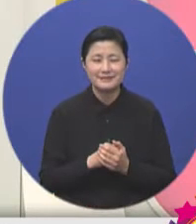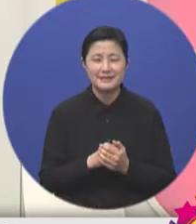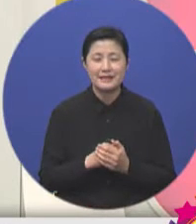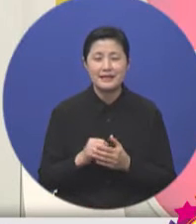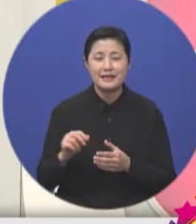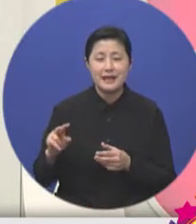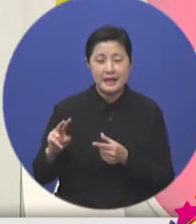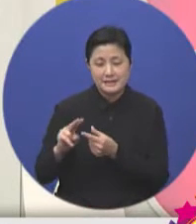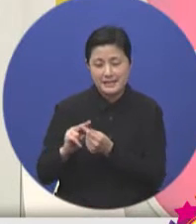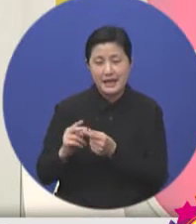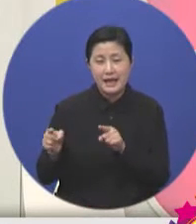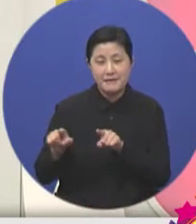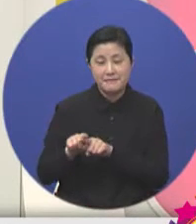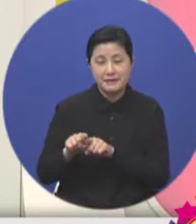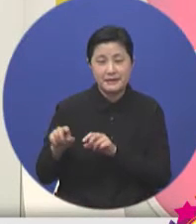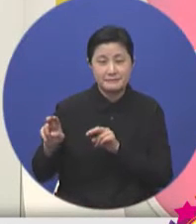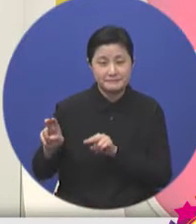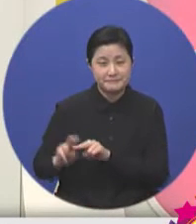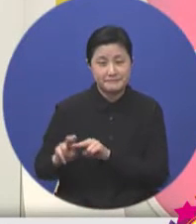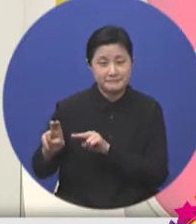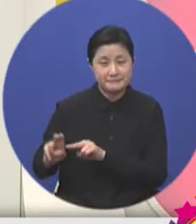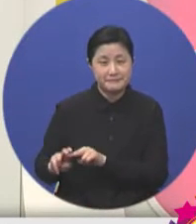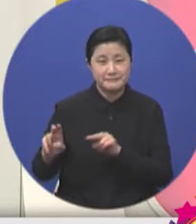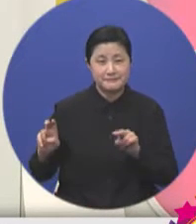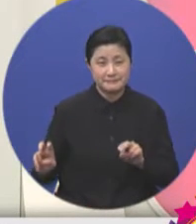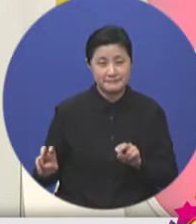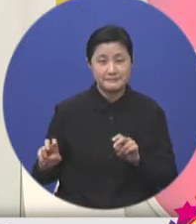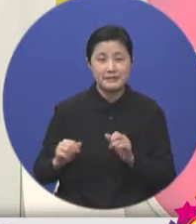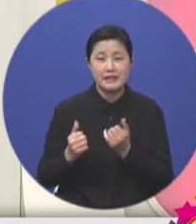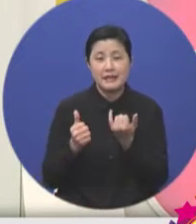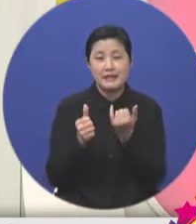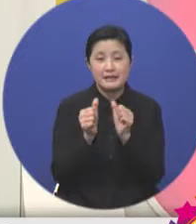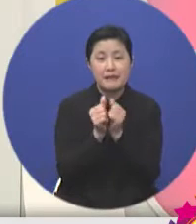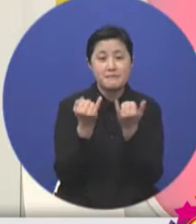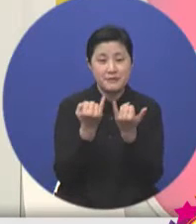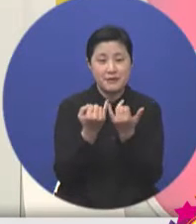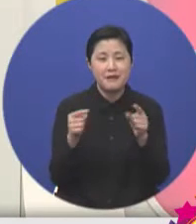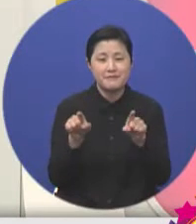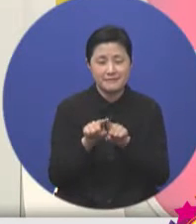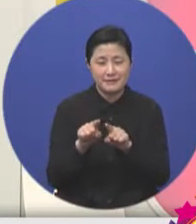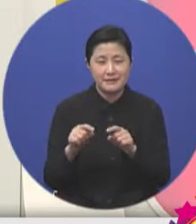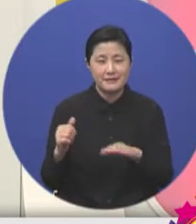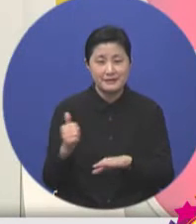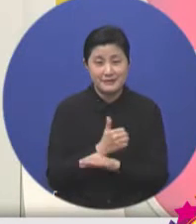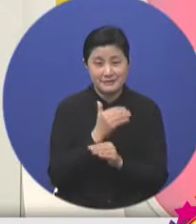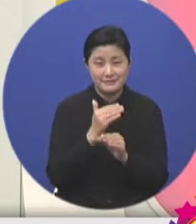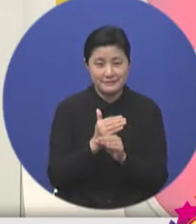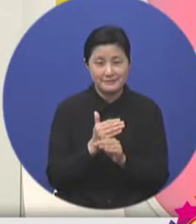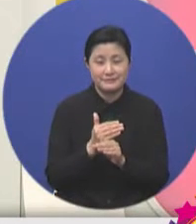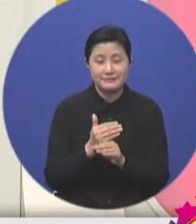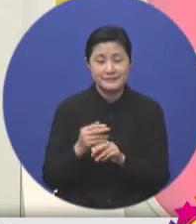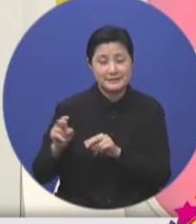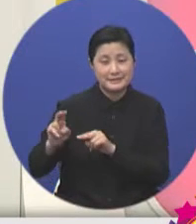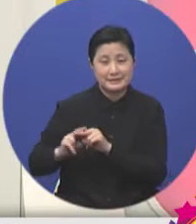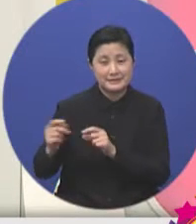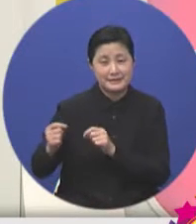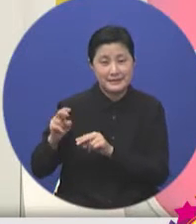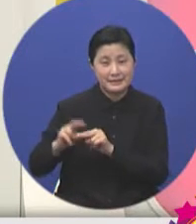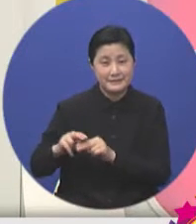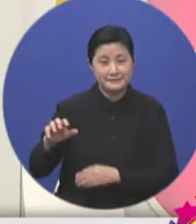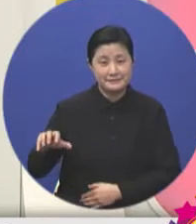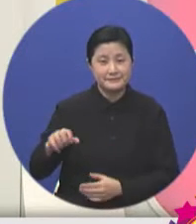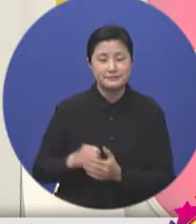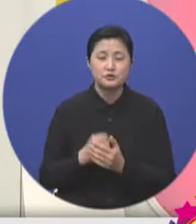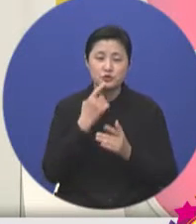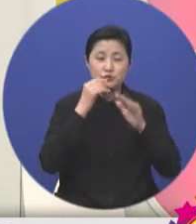짝꿍이 있었거든요. 네. 우리 남녀 저기 공학이 있어요. 공학. 네. 근데 짝꿍이 하고 둘이 그